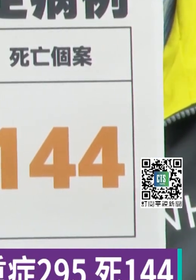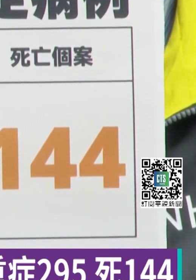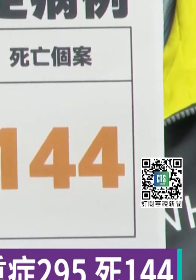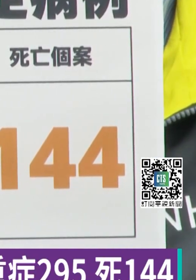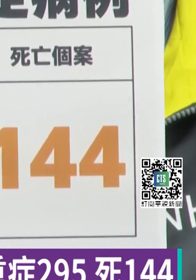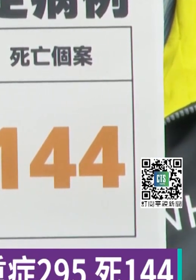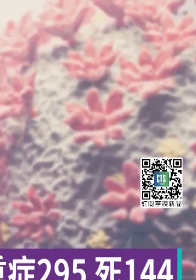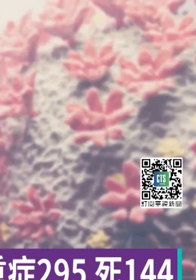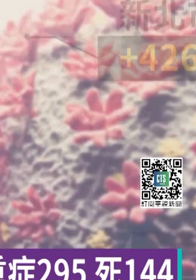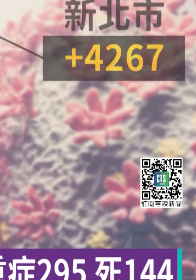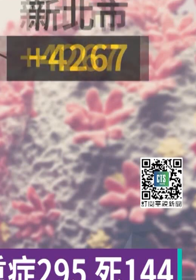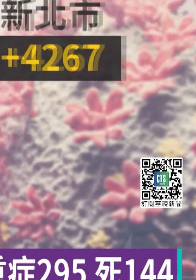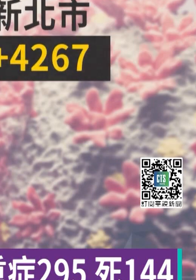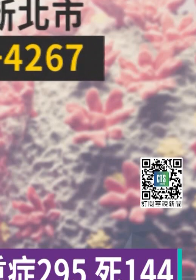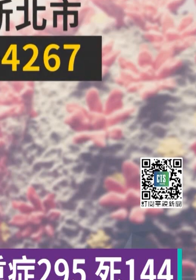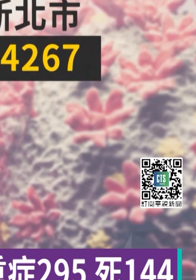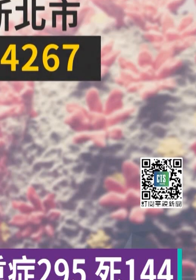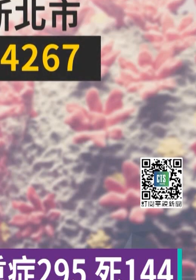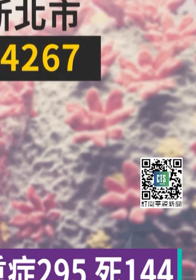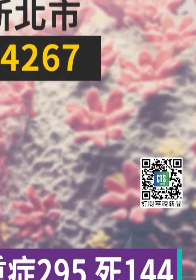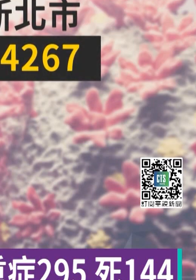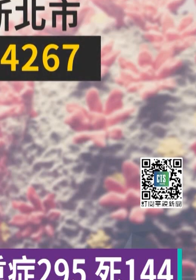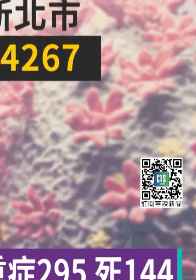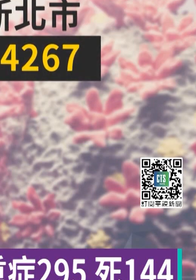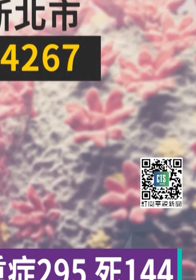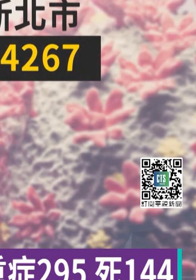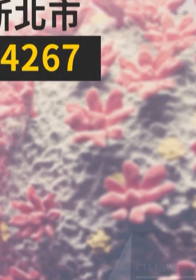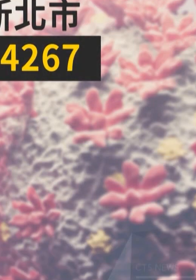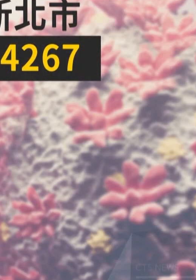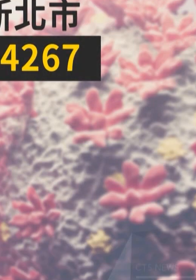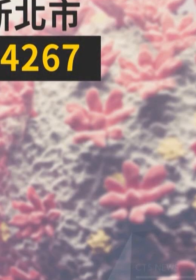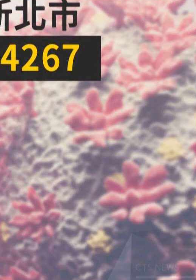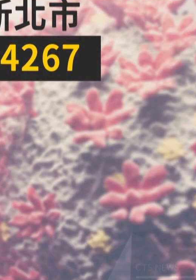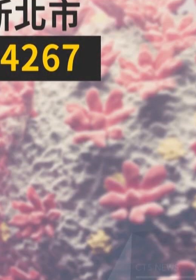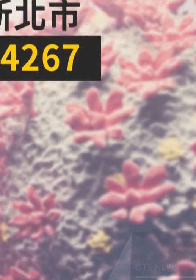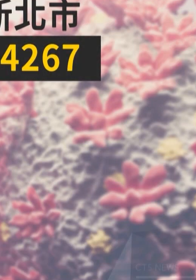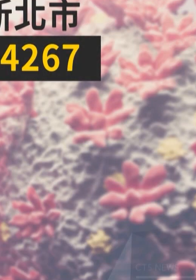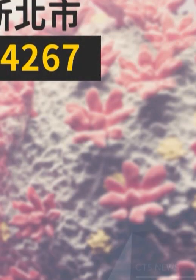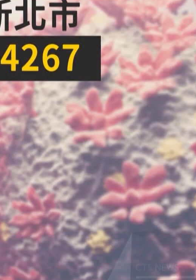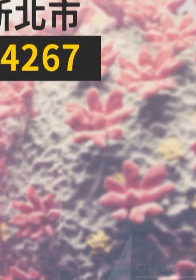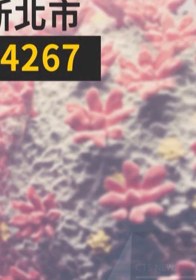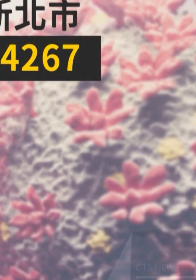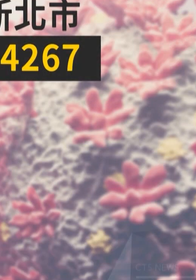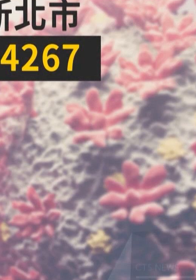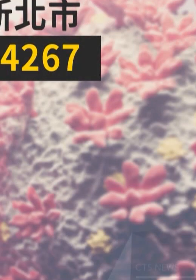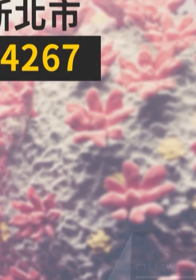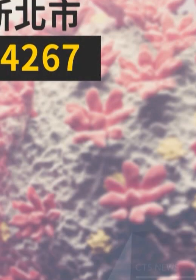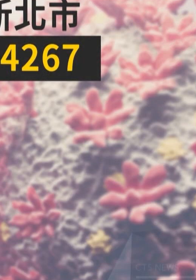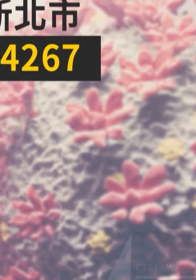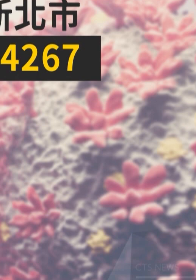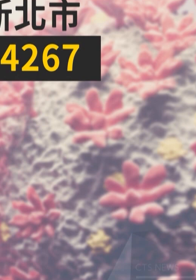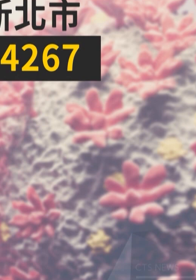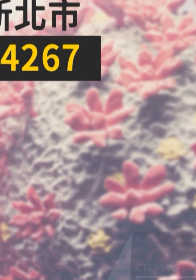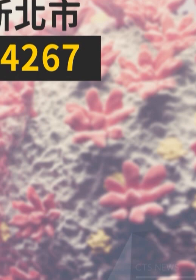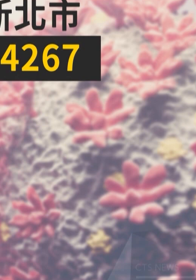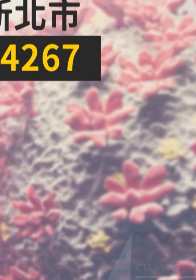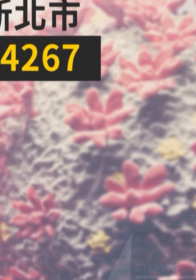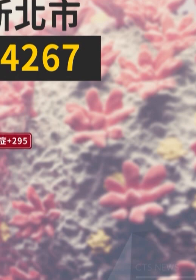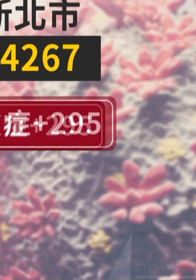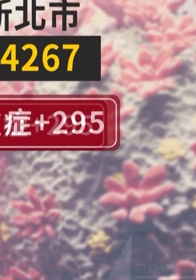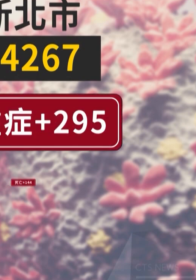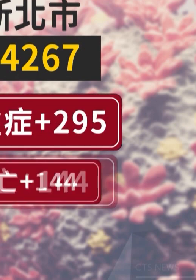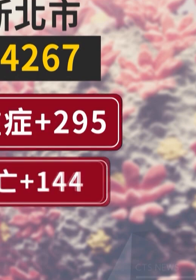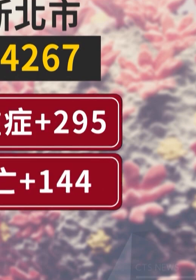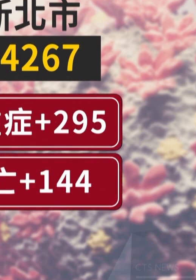口气下降30%。20号新增的35,596例本土中，除了台中、高雄超过5000例以外，其他县市都低